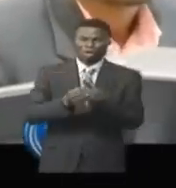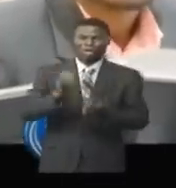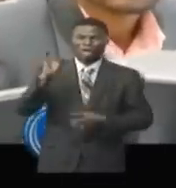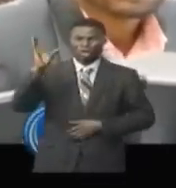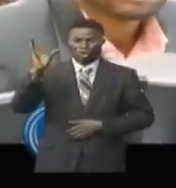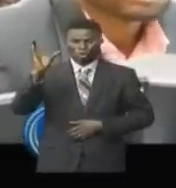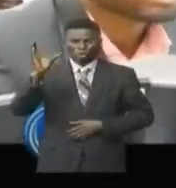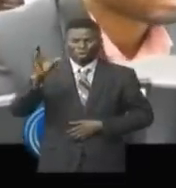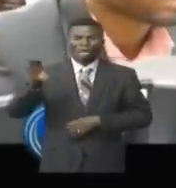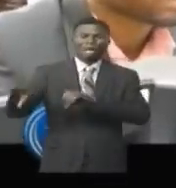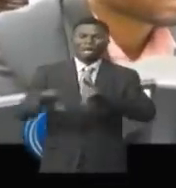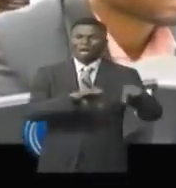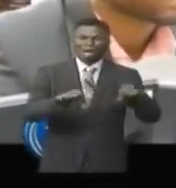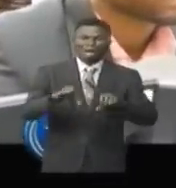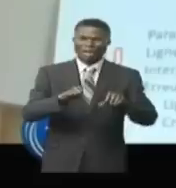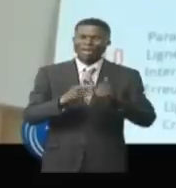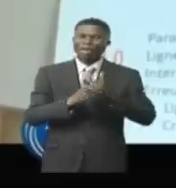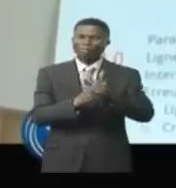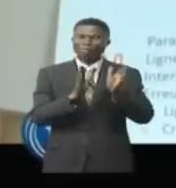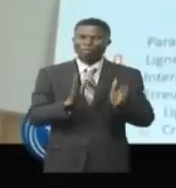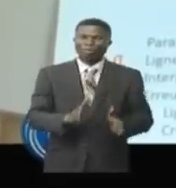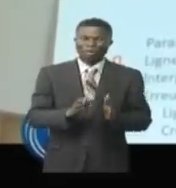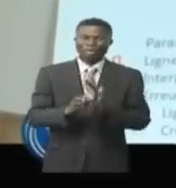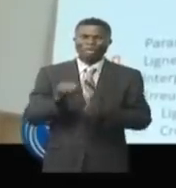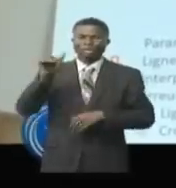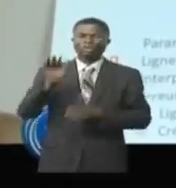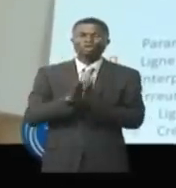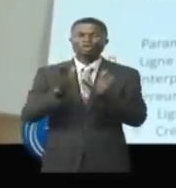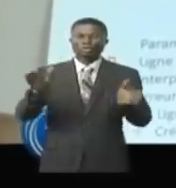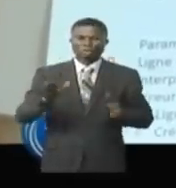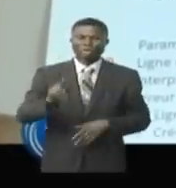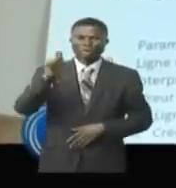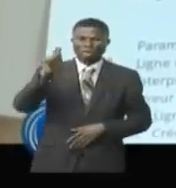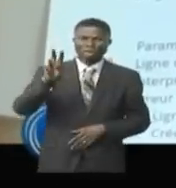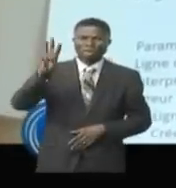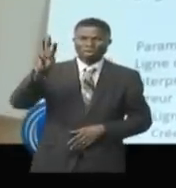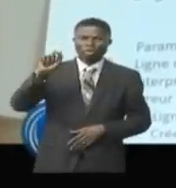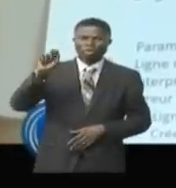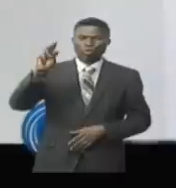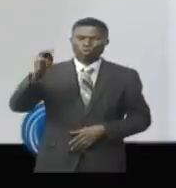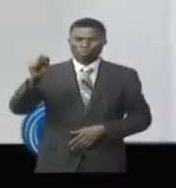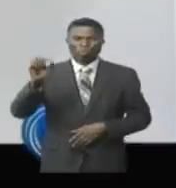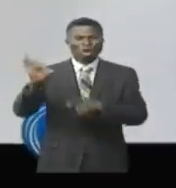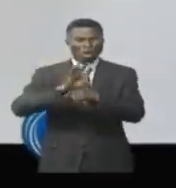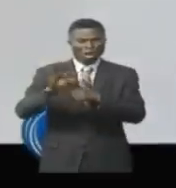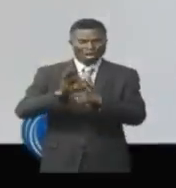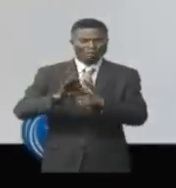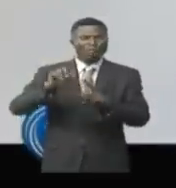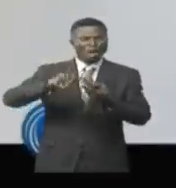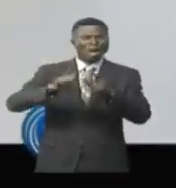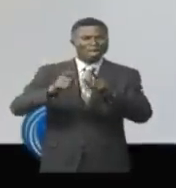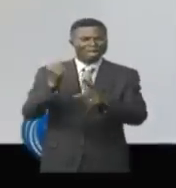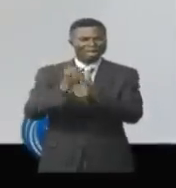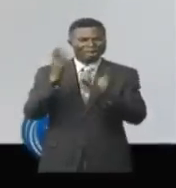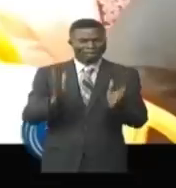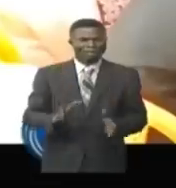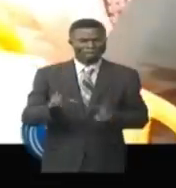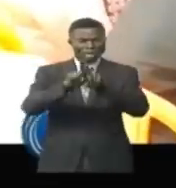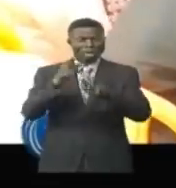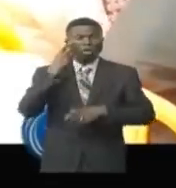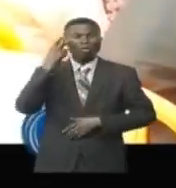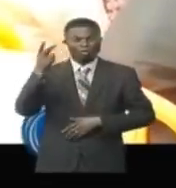grâce à l'action managériale du DG Victor Toumba, soucié du recyclage de ses collaborateurs et de les